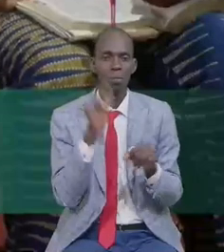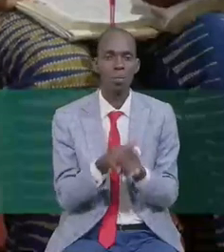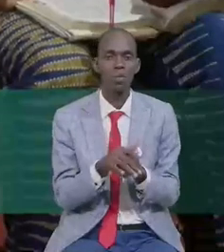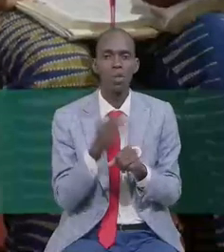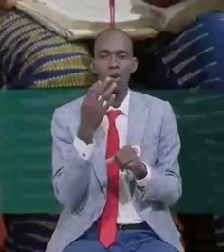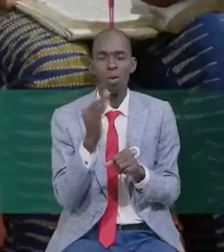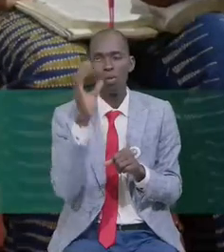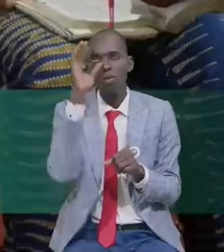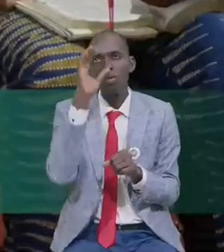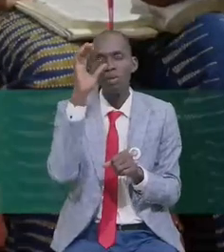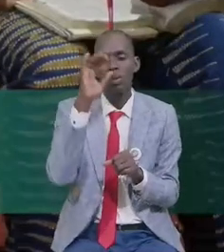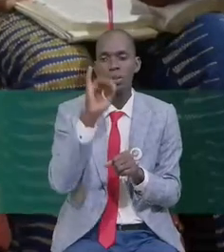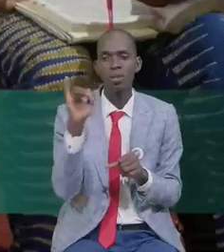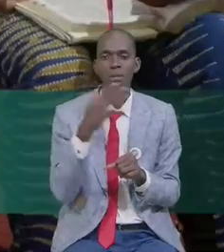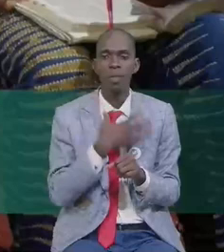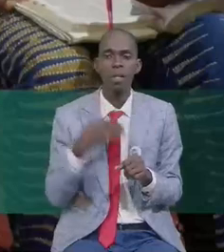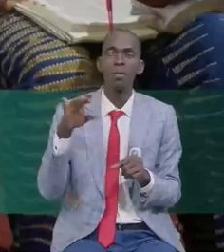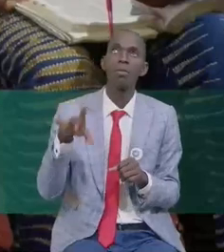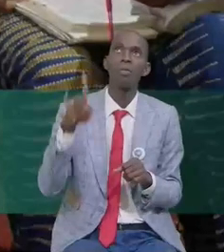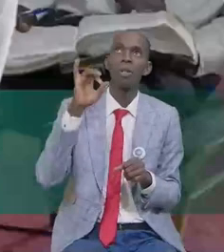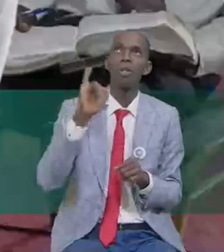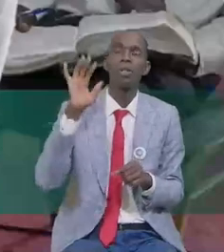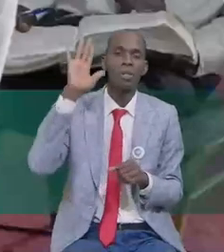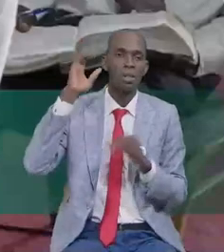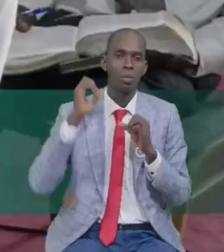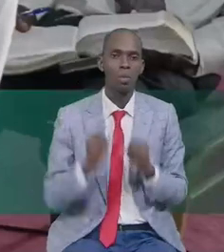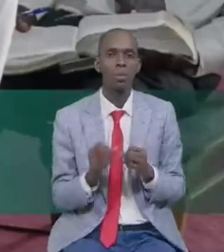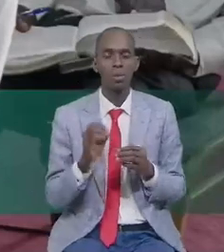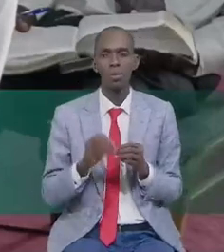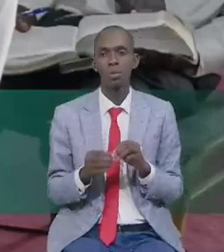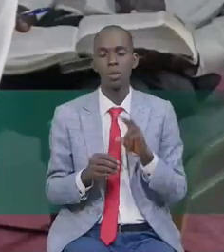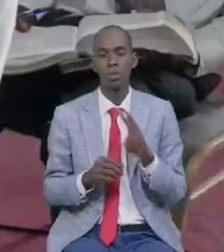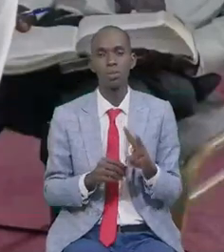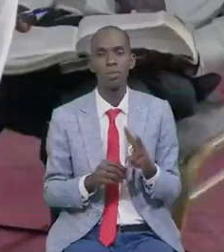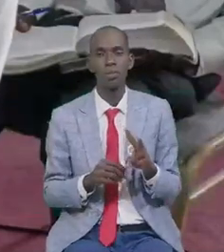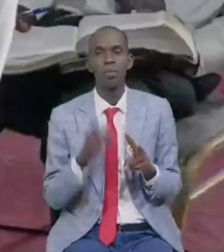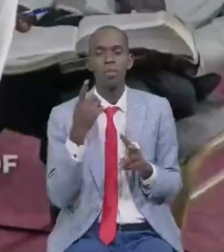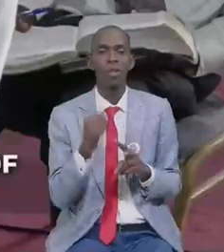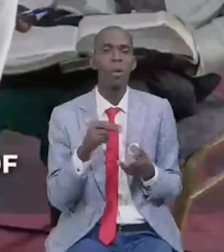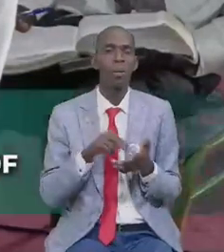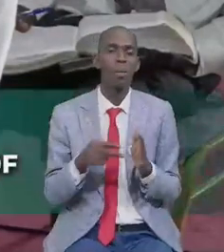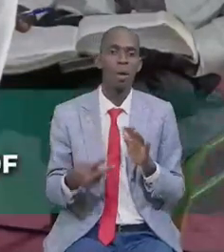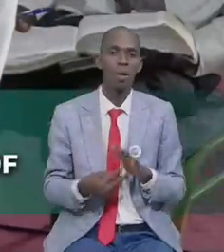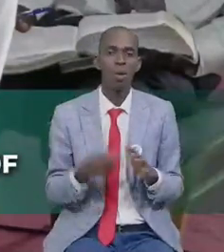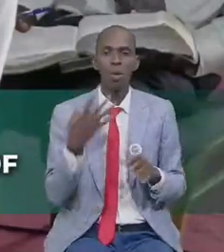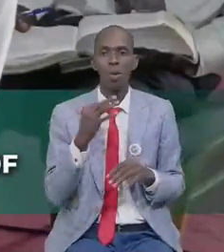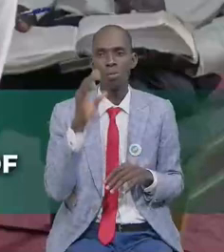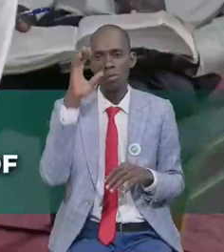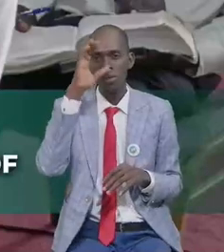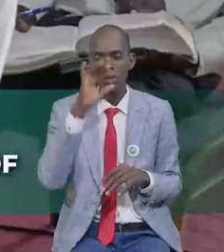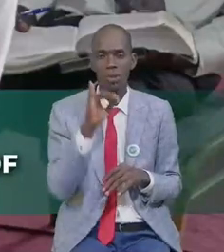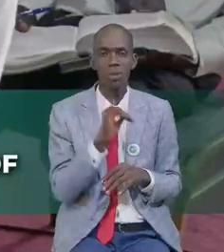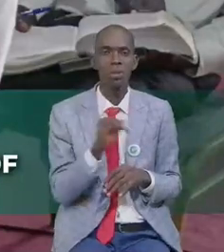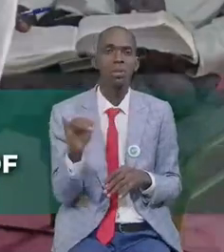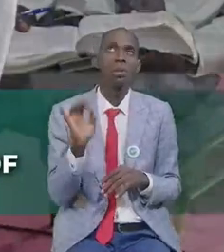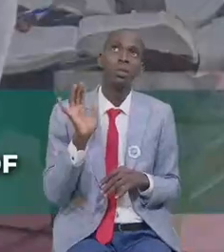Premièrement, la promesse de chercher et de trouver sa puissance. Deuxièmement, le but de chercher sa